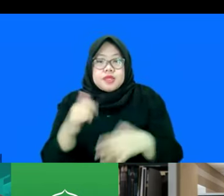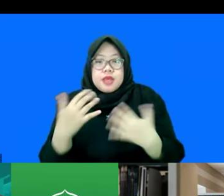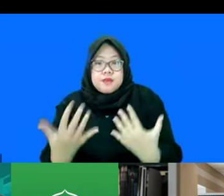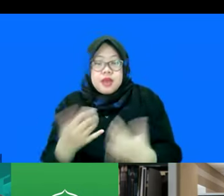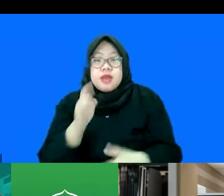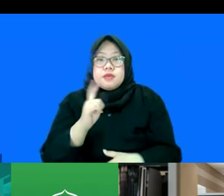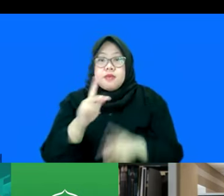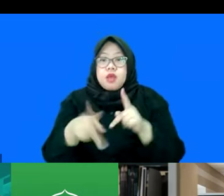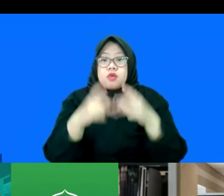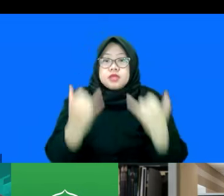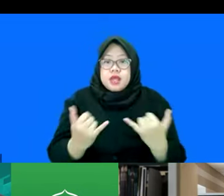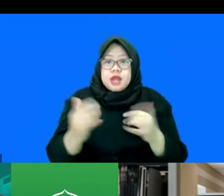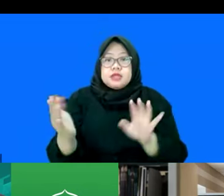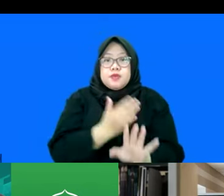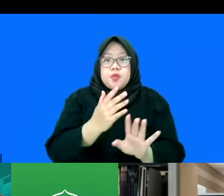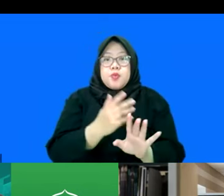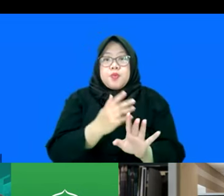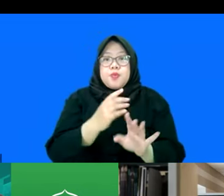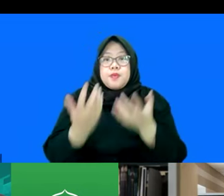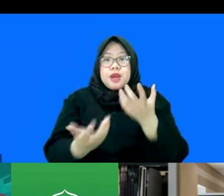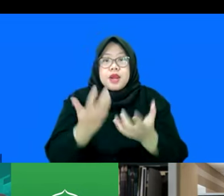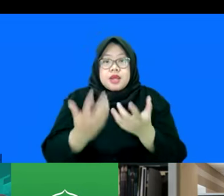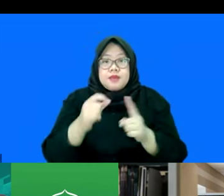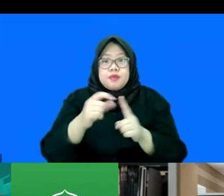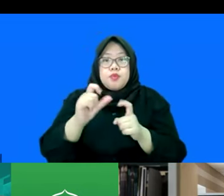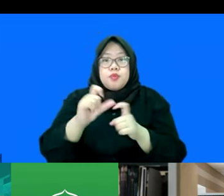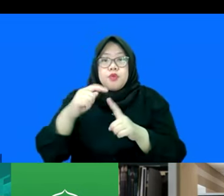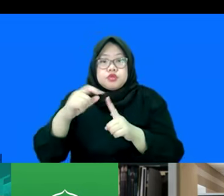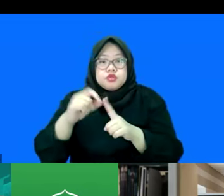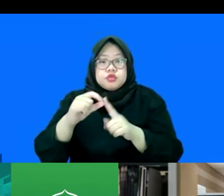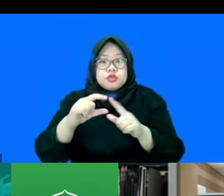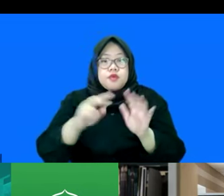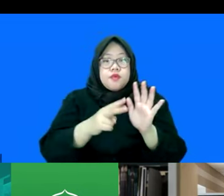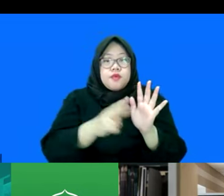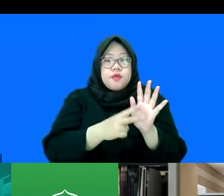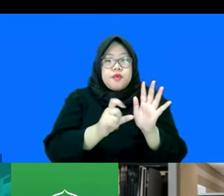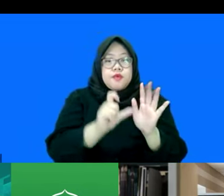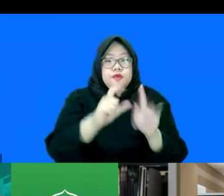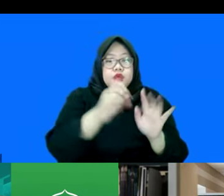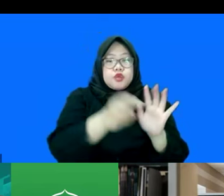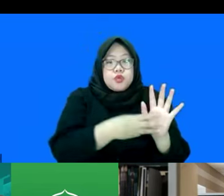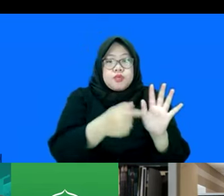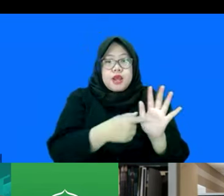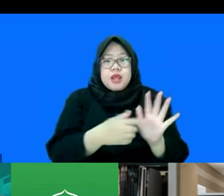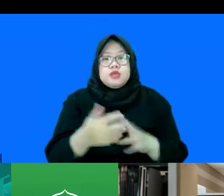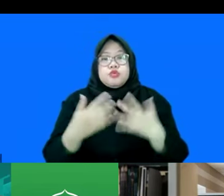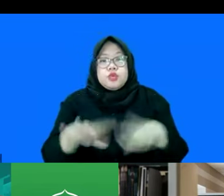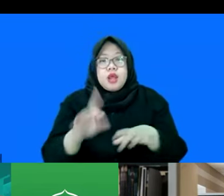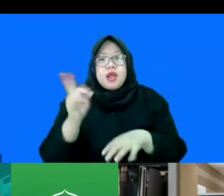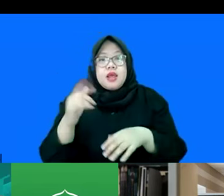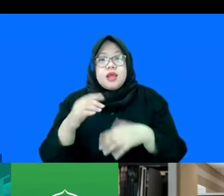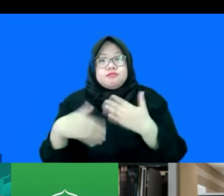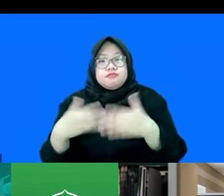kan dia post factum ya. Dalam artian sudah kejadian baru kita men-challenge. Nah, ada pemikiran bahwa itu dari sejak proses awal